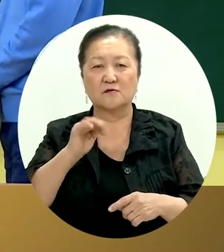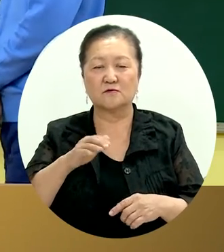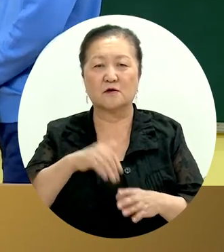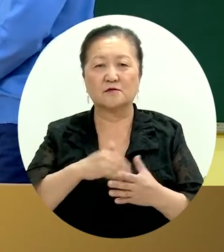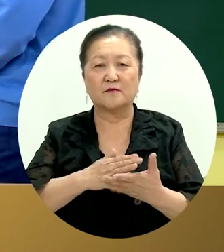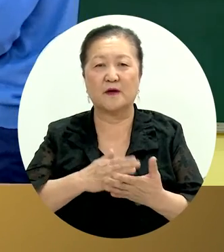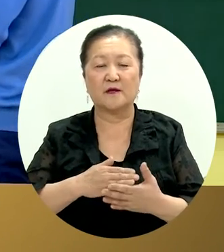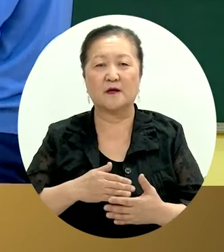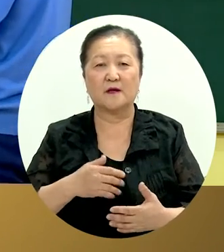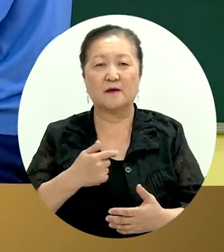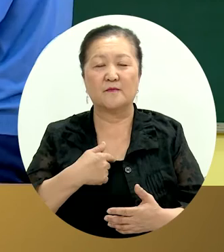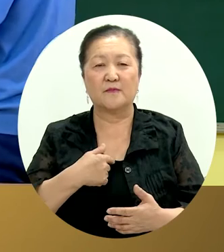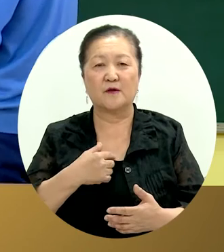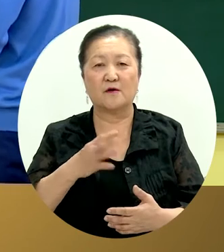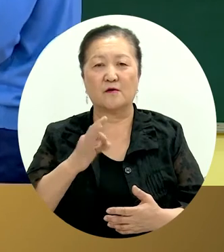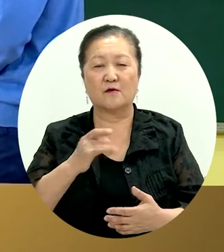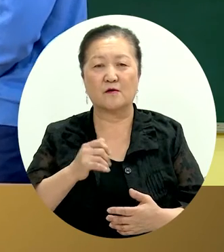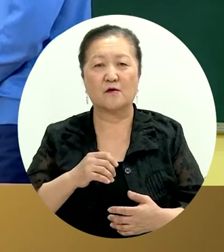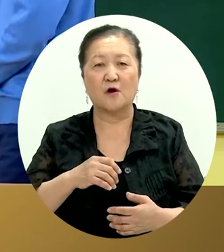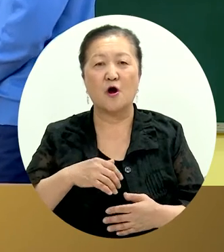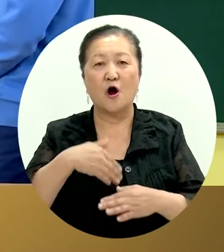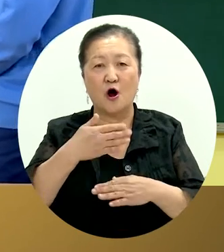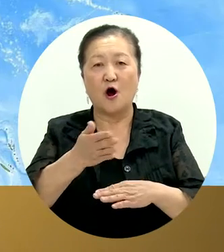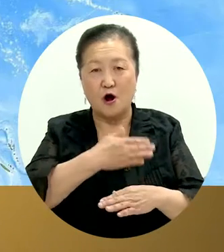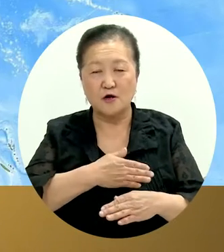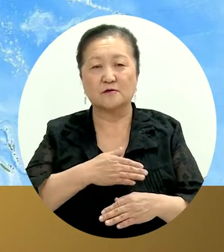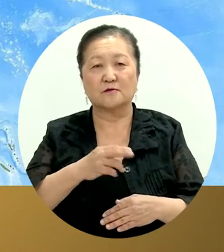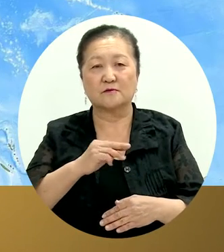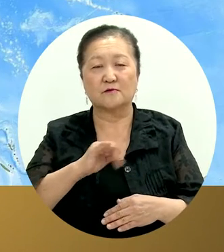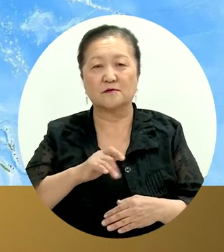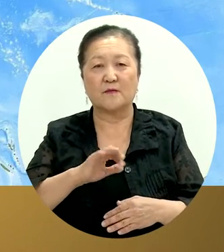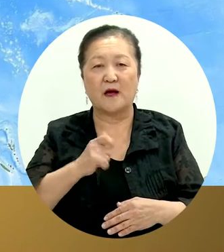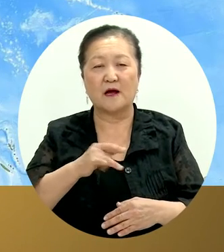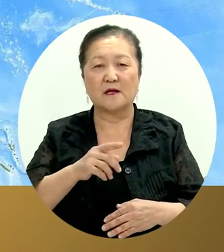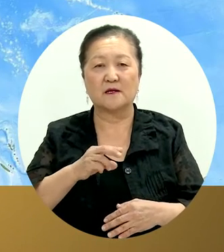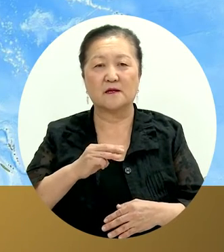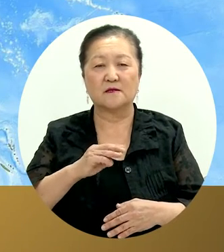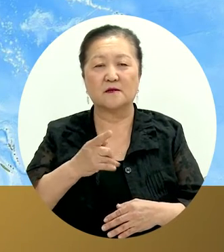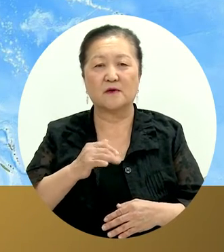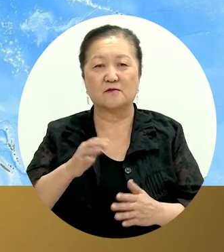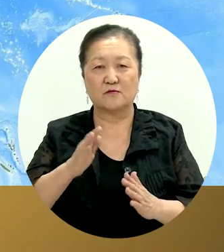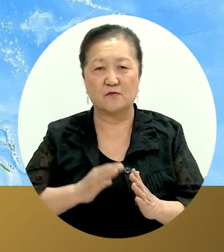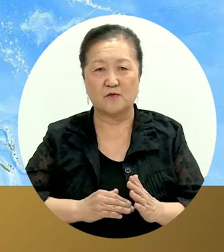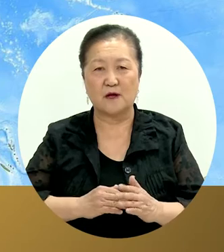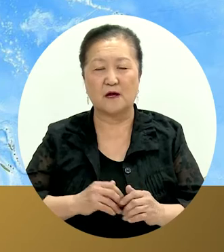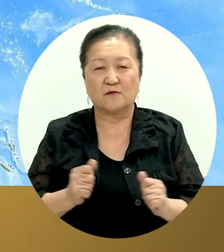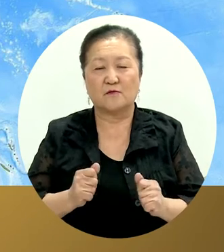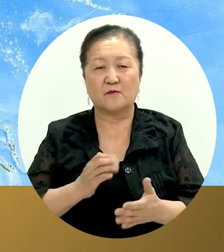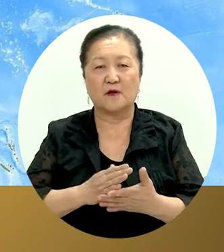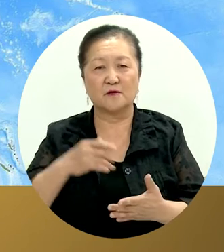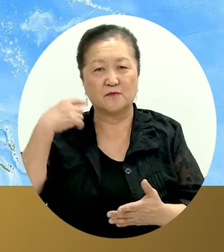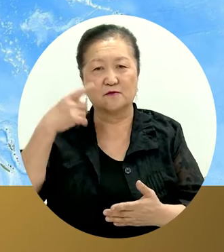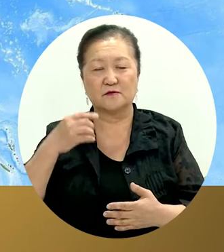мөлий. Тийм би тэгээд уул нь өрөрөг хойшлох тусмаа гагарын температур буураад хүүтэн байх байх гэж бодсон байхгүй